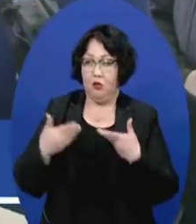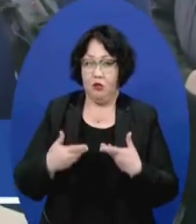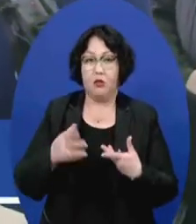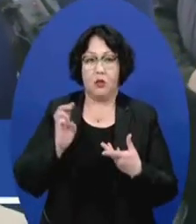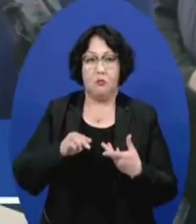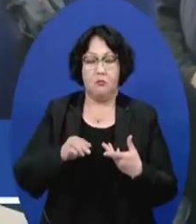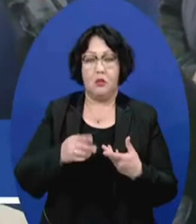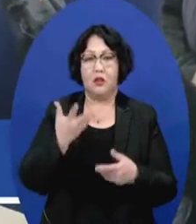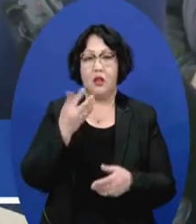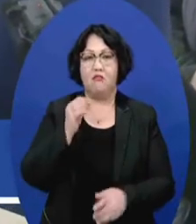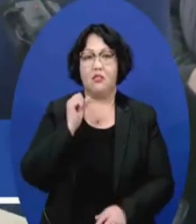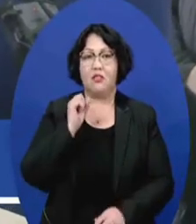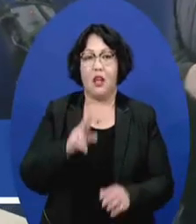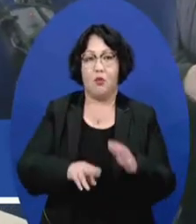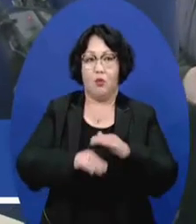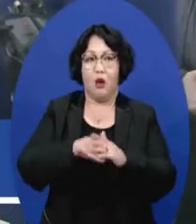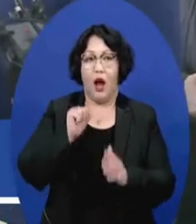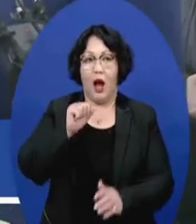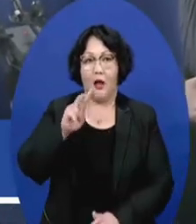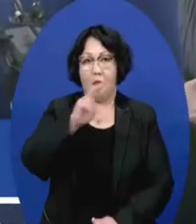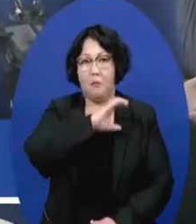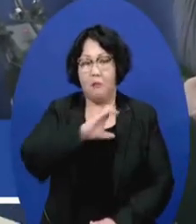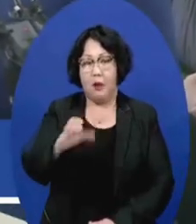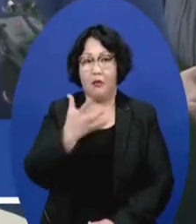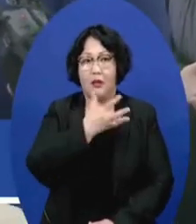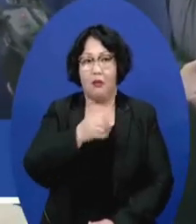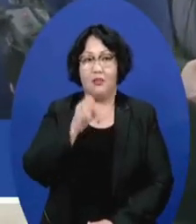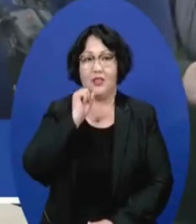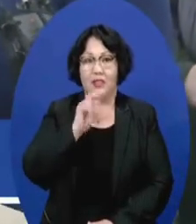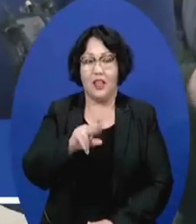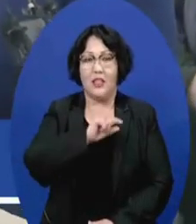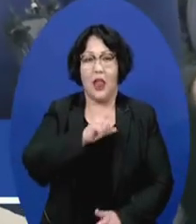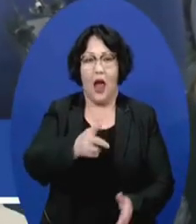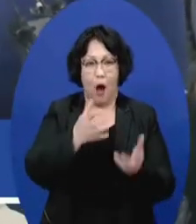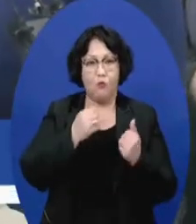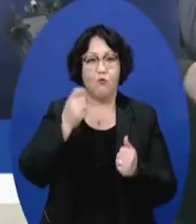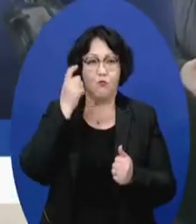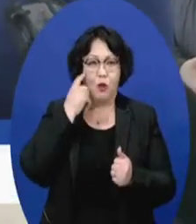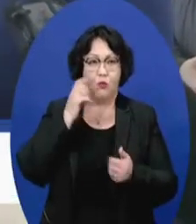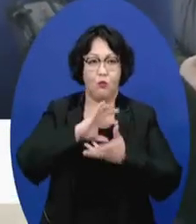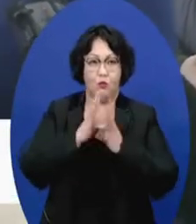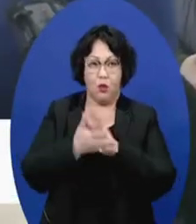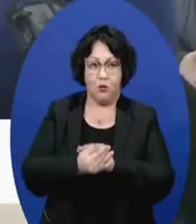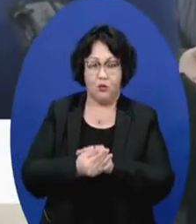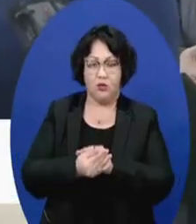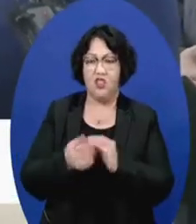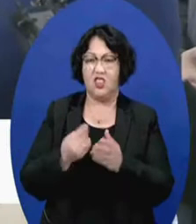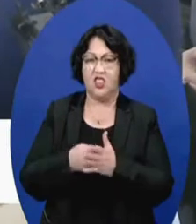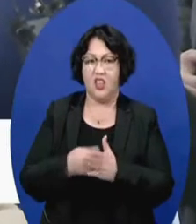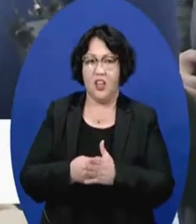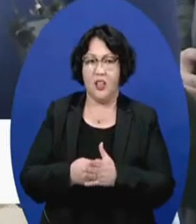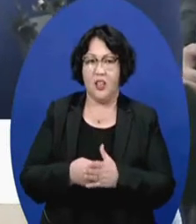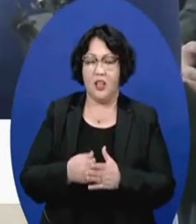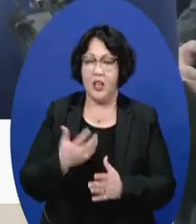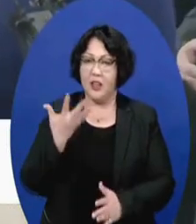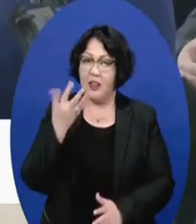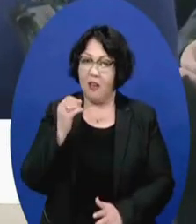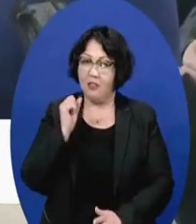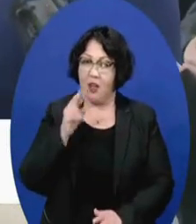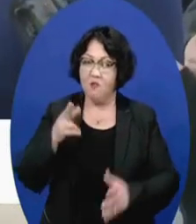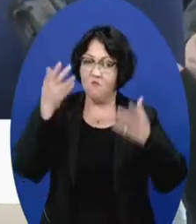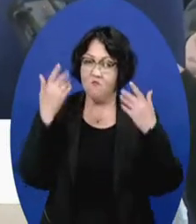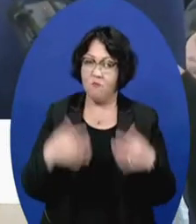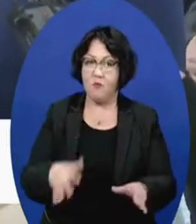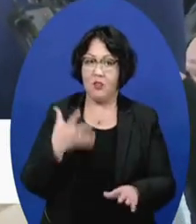сая төгрөний зээл авна. Аж ахуй нэгж 500 хүртэл сая төгрөний зээл олох нь гэнгүүт өөрийнхөө бизнесийн эргэлтээс хит том. За 50-ыг авах боломжтой